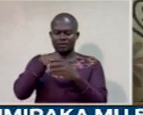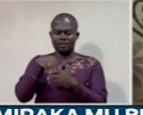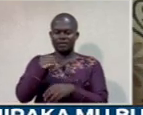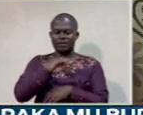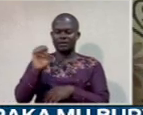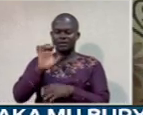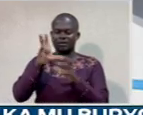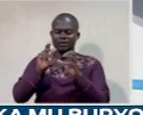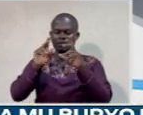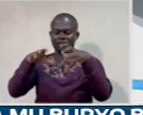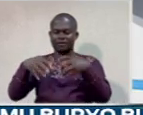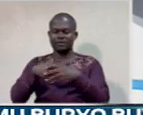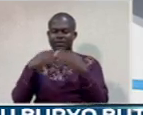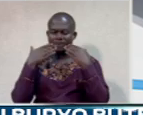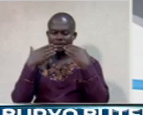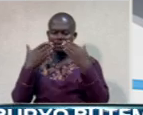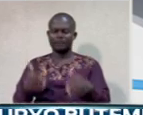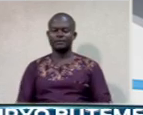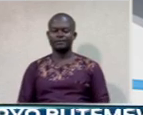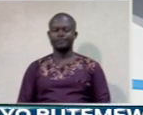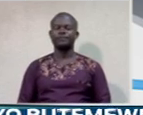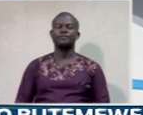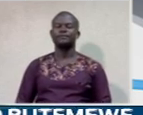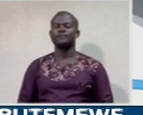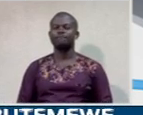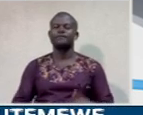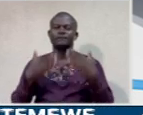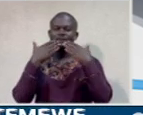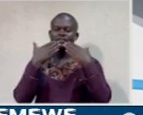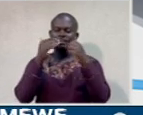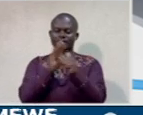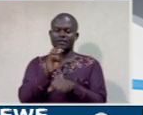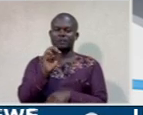African Community. Murakoze cyane. Twemerere tugushimire cyane Murenzi.